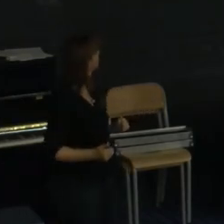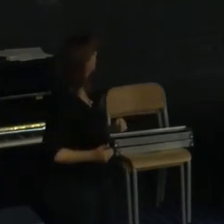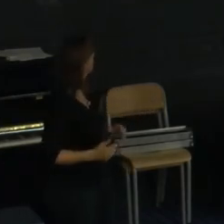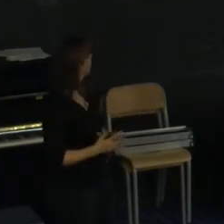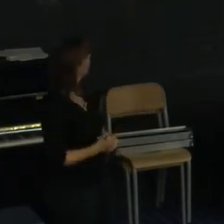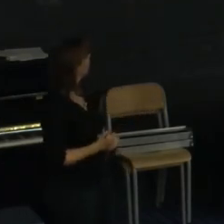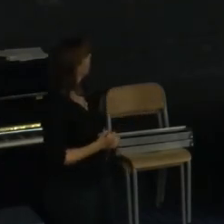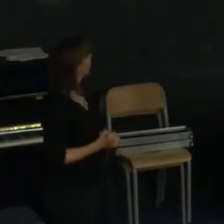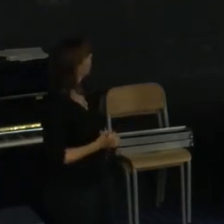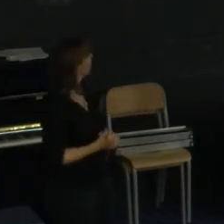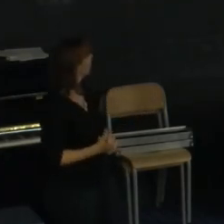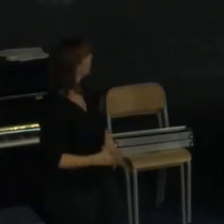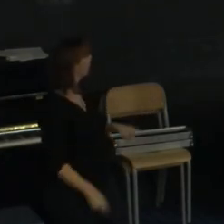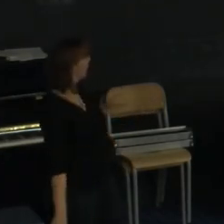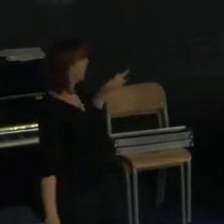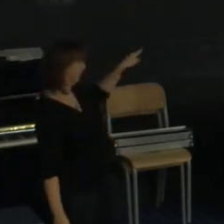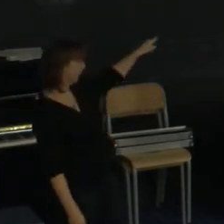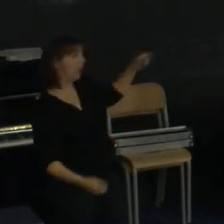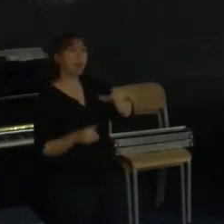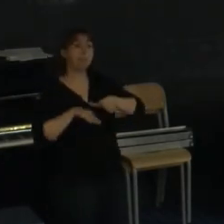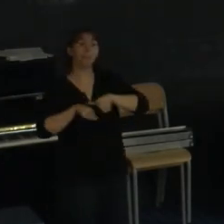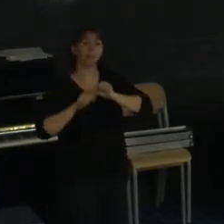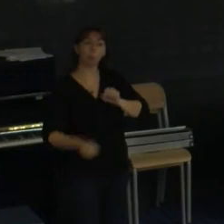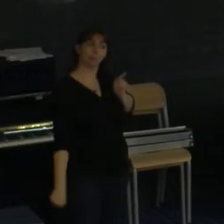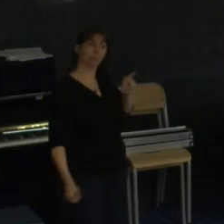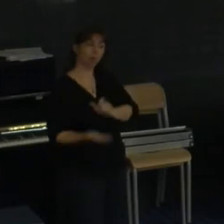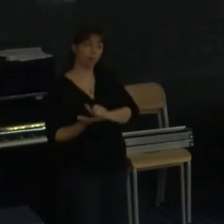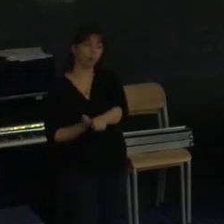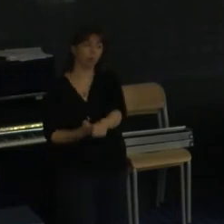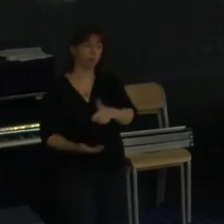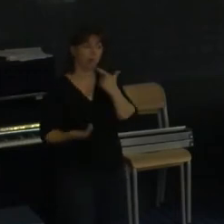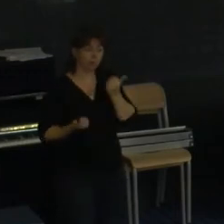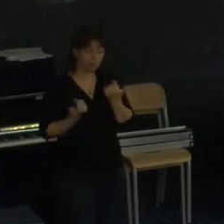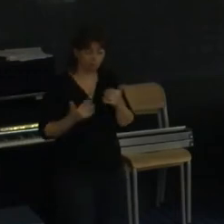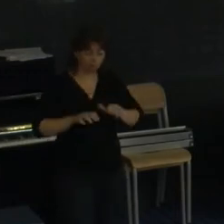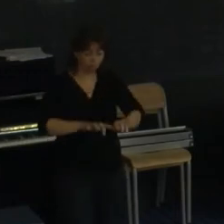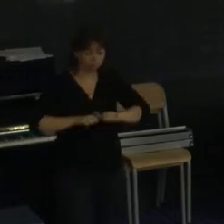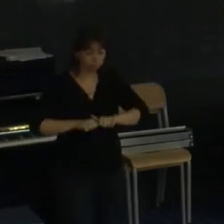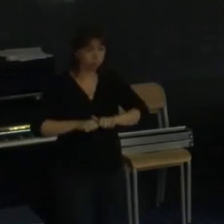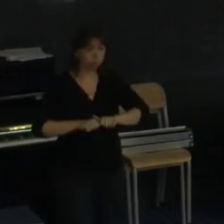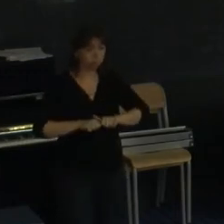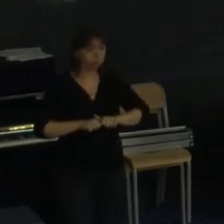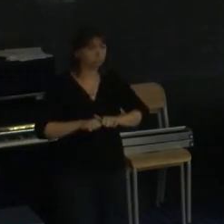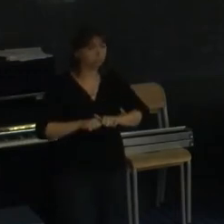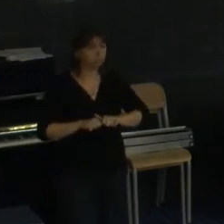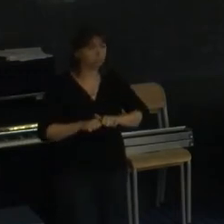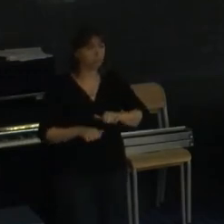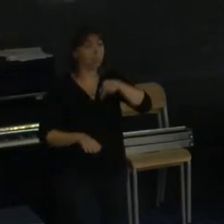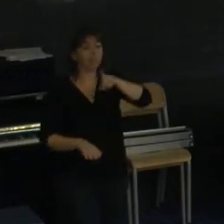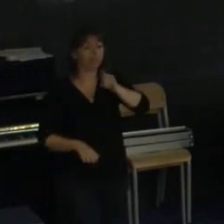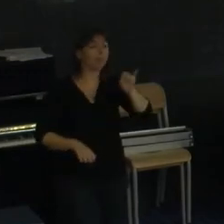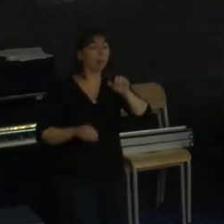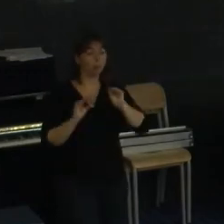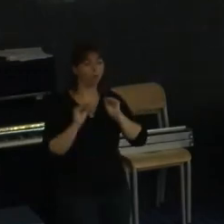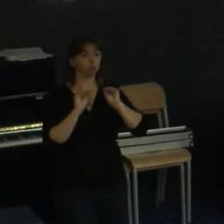je reviens un peu en arrière. Ça, c'est une manière de faire. Donc, on lance manuellement le débugger à un tel endroit. Ça, c'est intéressant quand